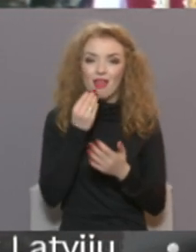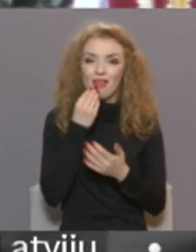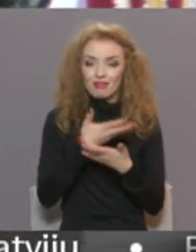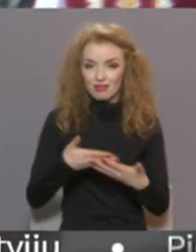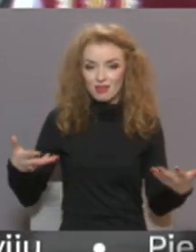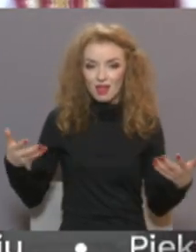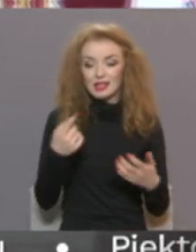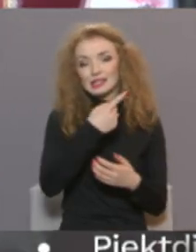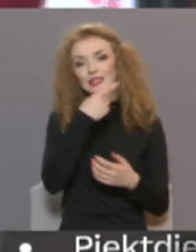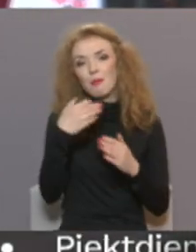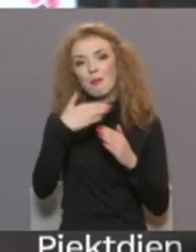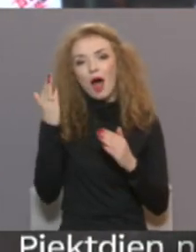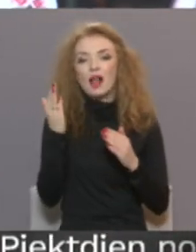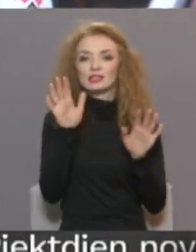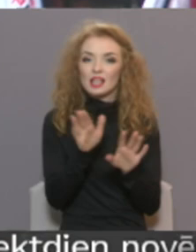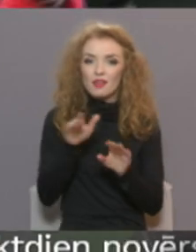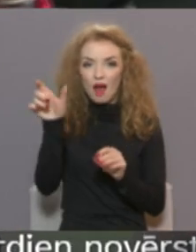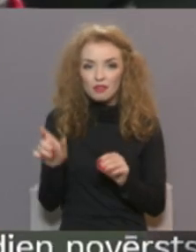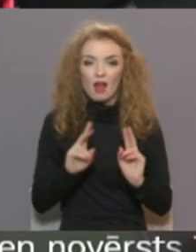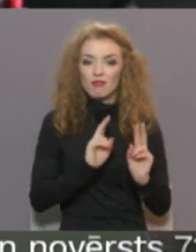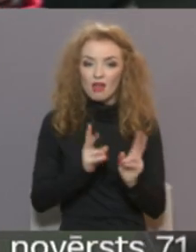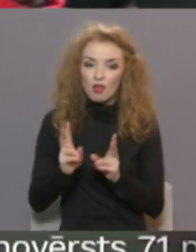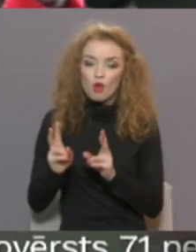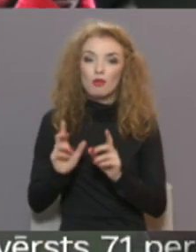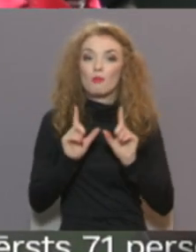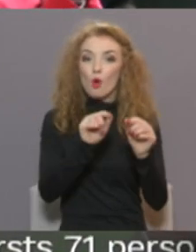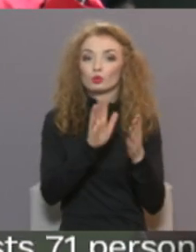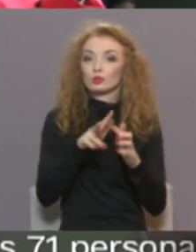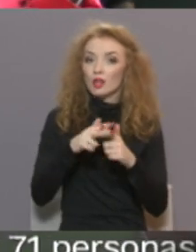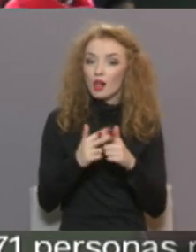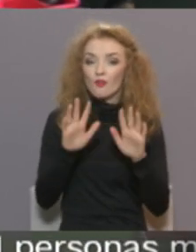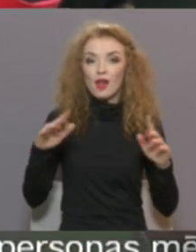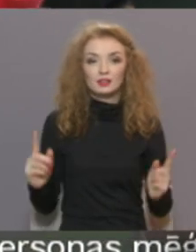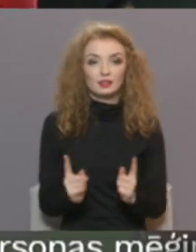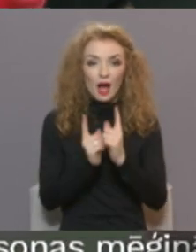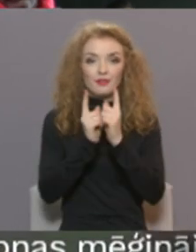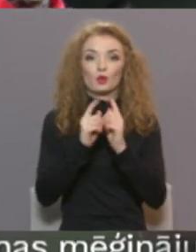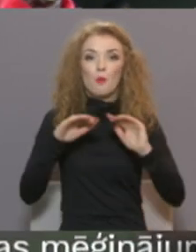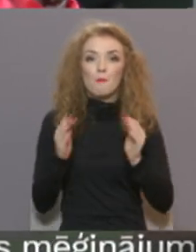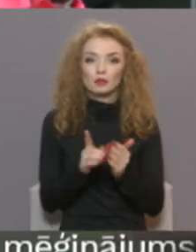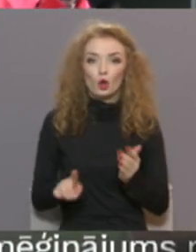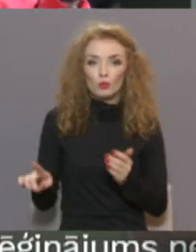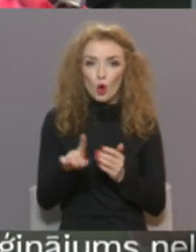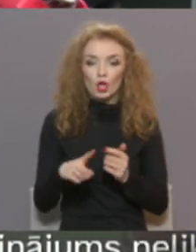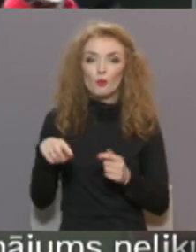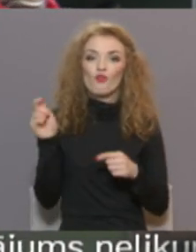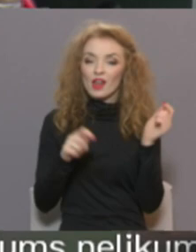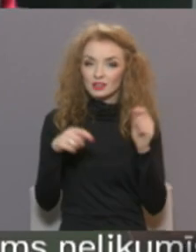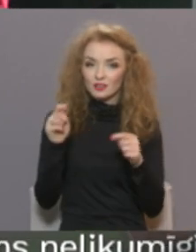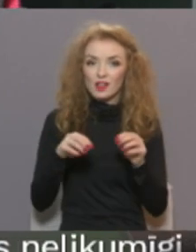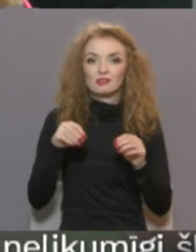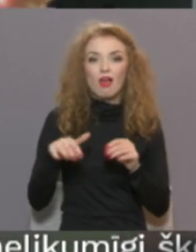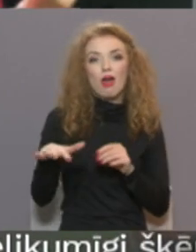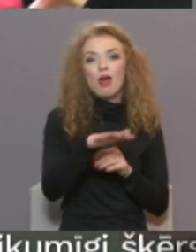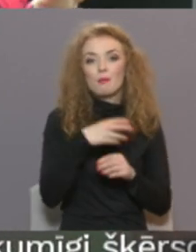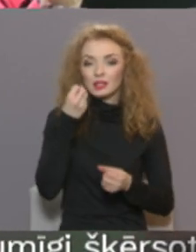Vairāku simtu dziedātāju un dejotāju ceļu šodien veda uz Jelgavu, lai satiktos ilgi gaidītajā mazākumtautību festivālā Zemezied.